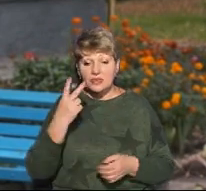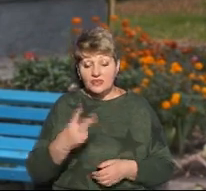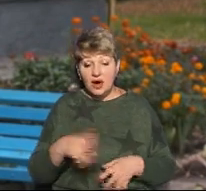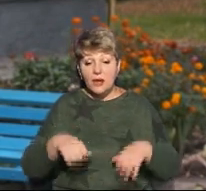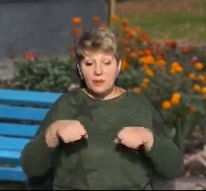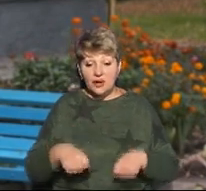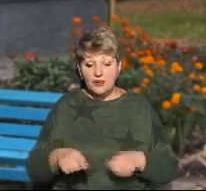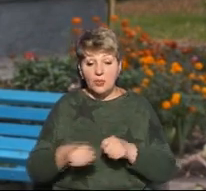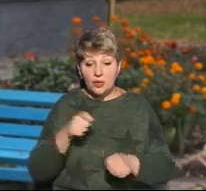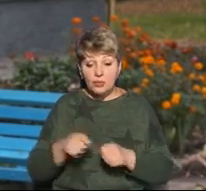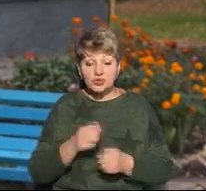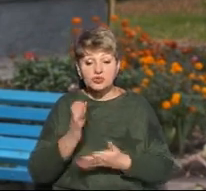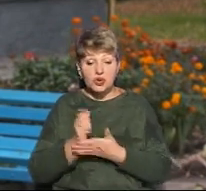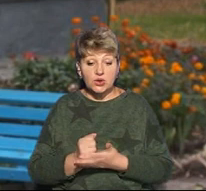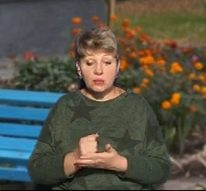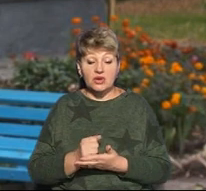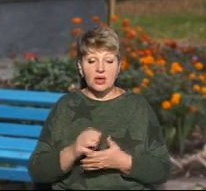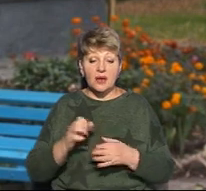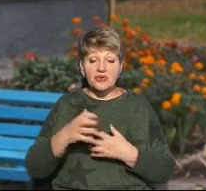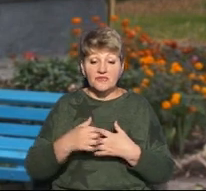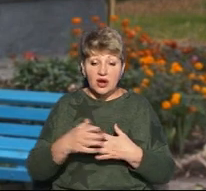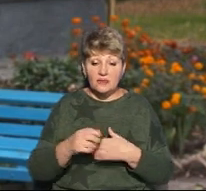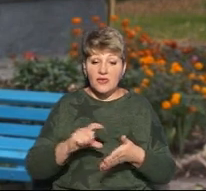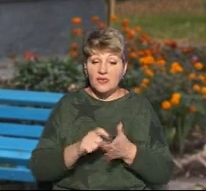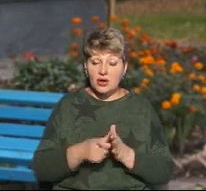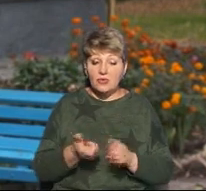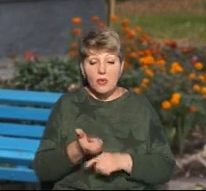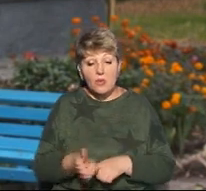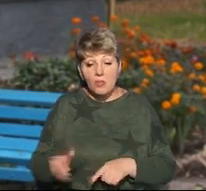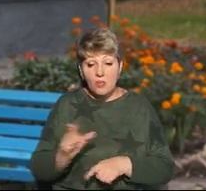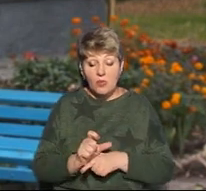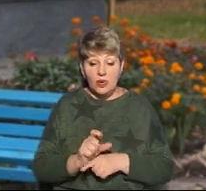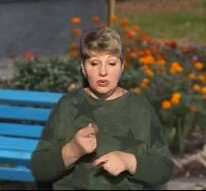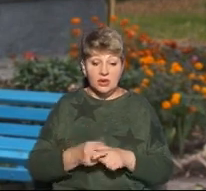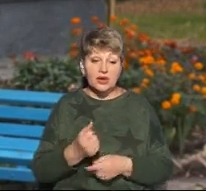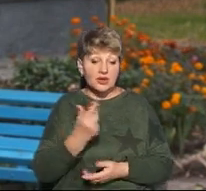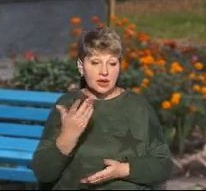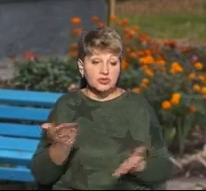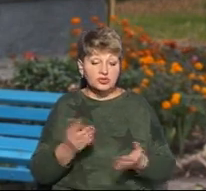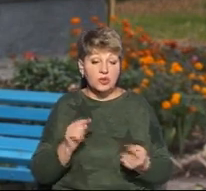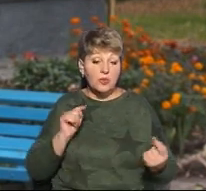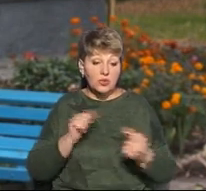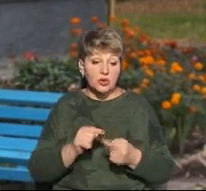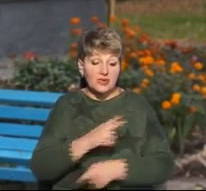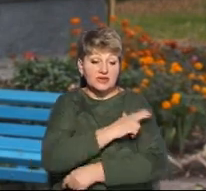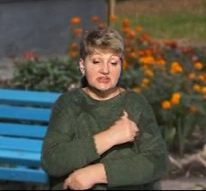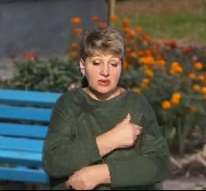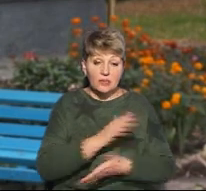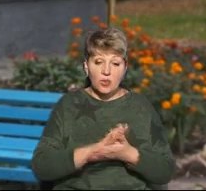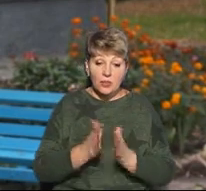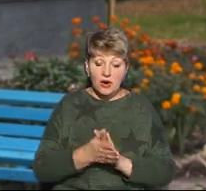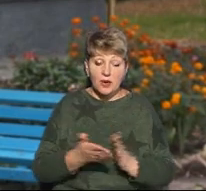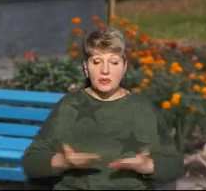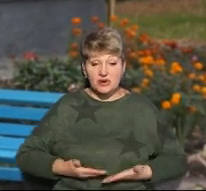саме утримання тварин в квартирі в надмірній кількості, що створює антисанітарні умови проживання інших мешканців